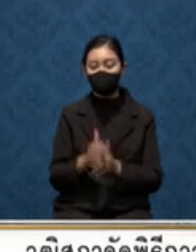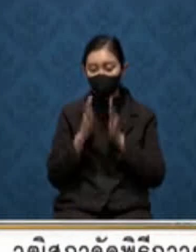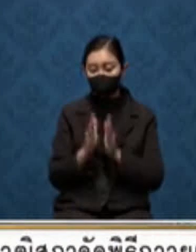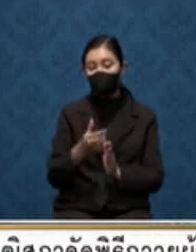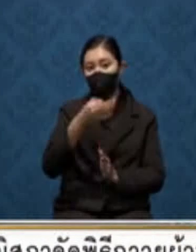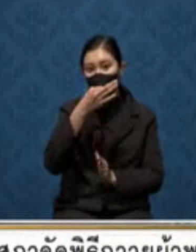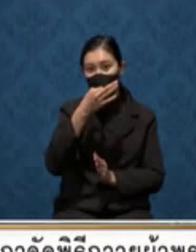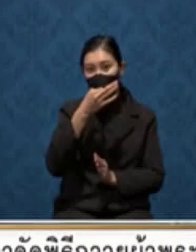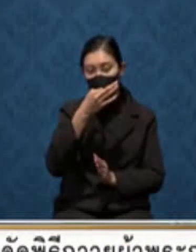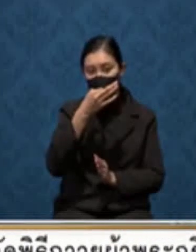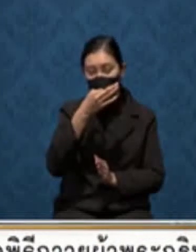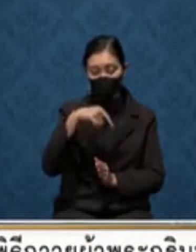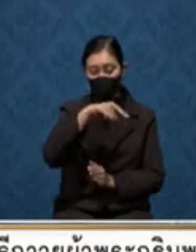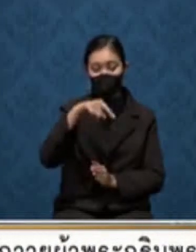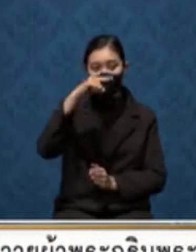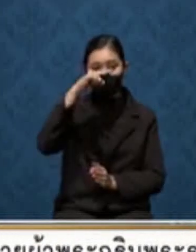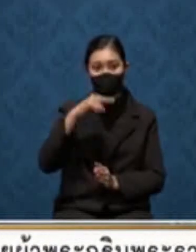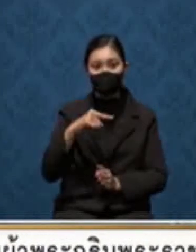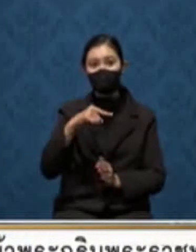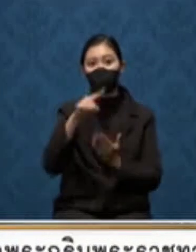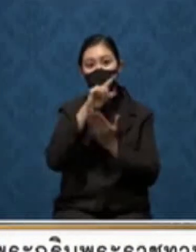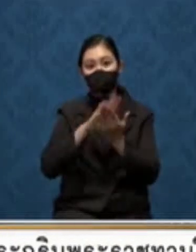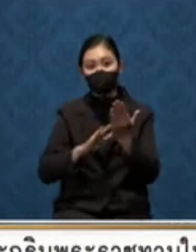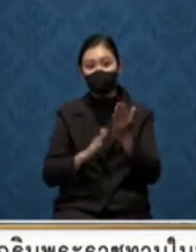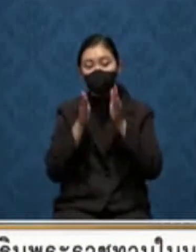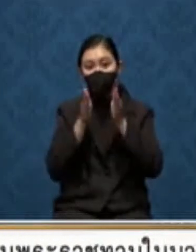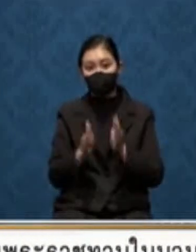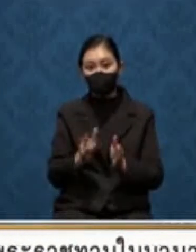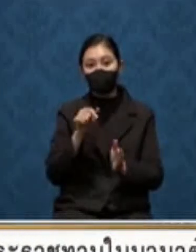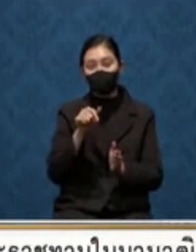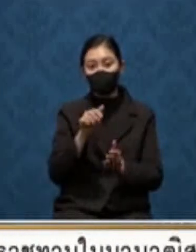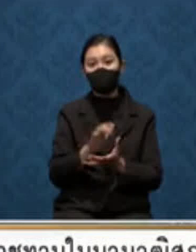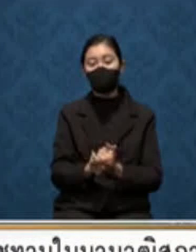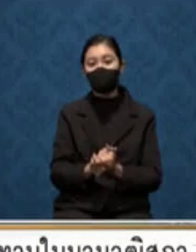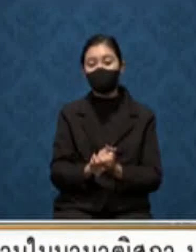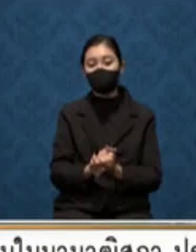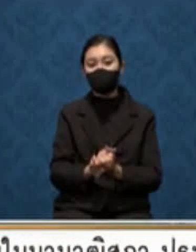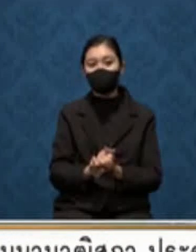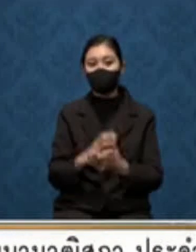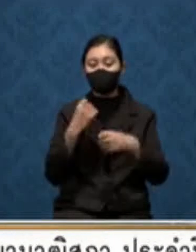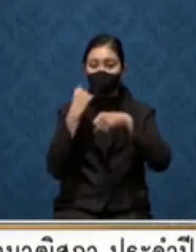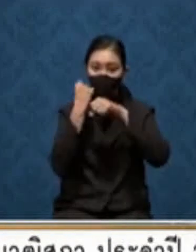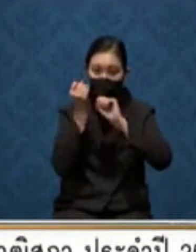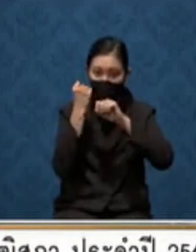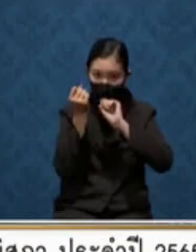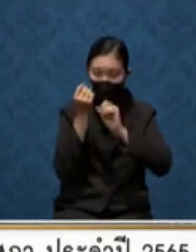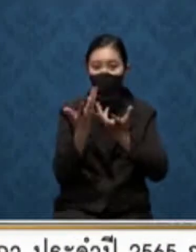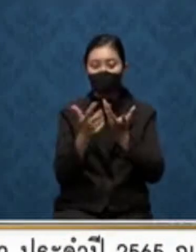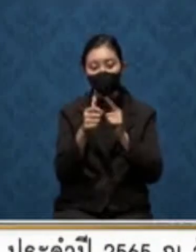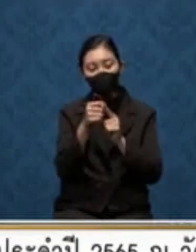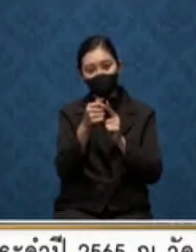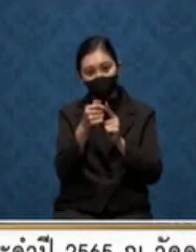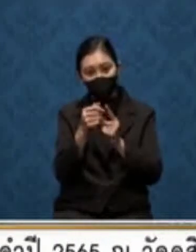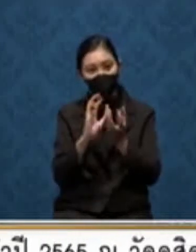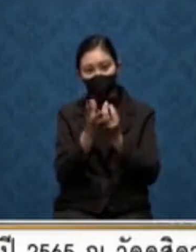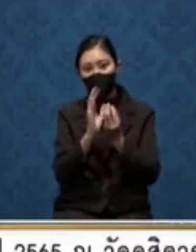อบการไทยได้ไม่สามารถปดปล่อยสักยภาพของวัถุดิบไย่ข้าว อย่มน อย่างอ้อย อยางเขาโทย อย่ปลไม้ได้แต่ในขณะเดียวกัน มาตา